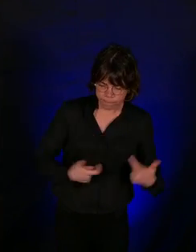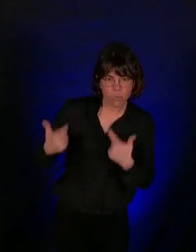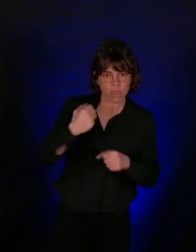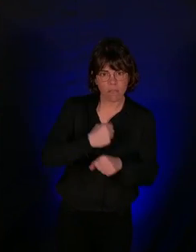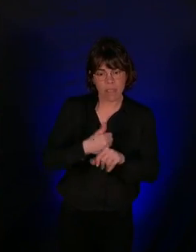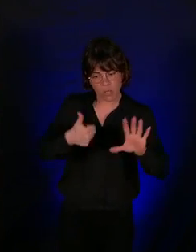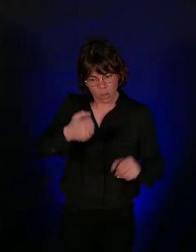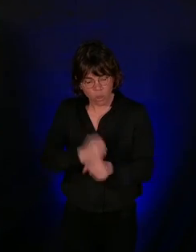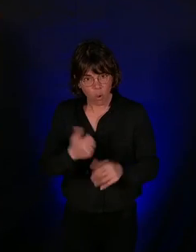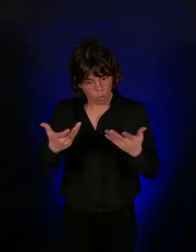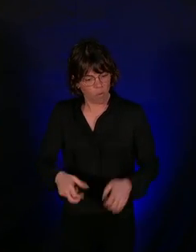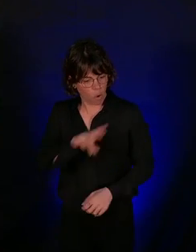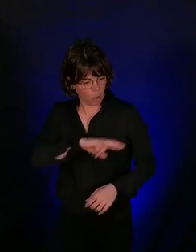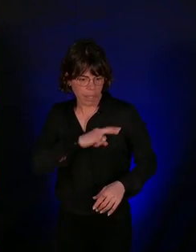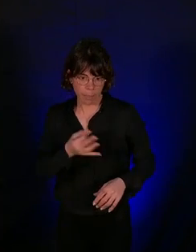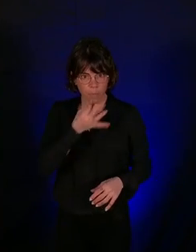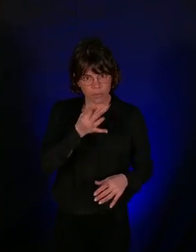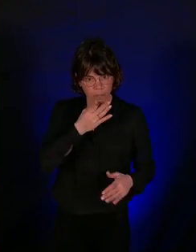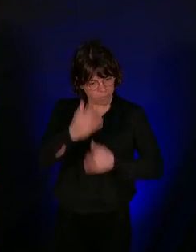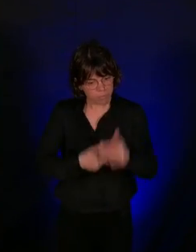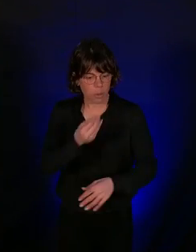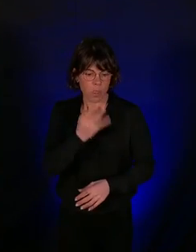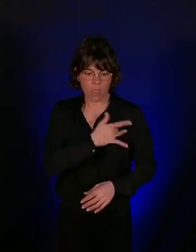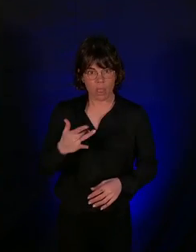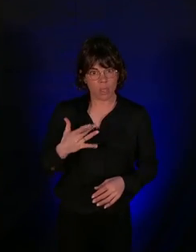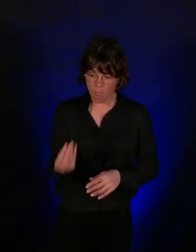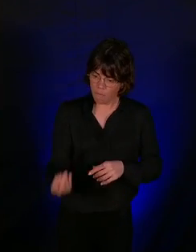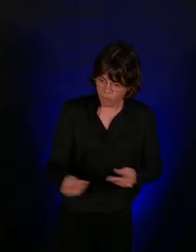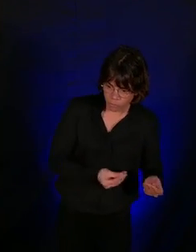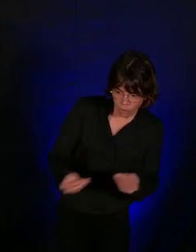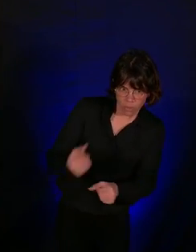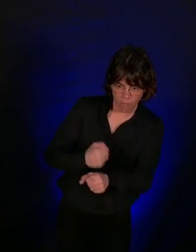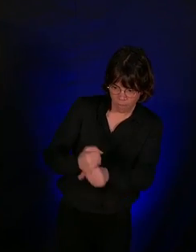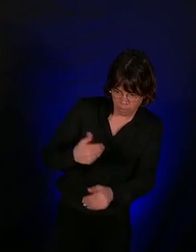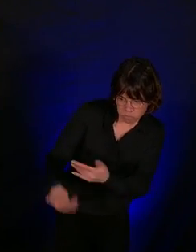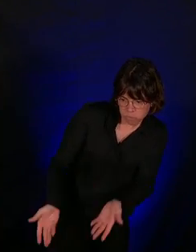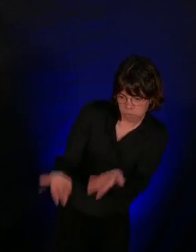notre retraite on veut la vivre en bonne santé et on veut aussi que nos enfants aient du